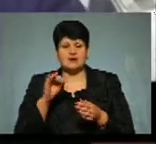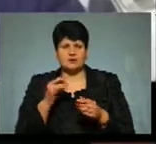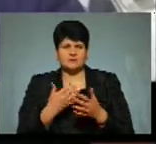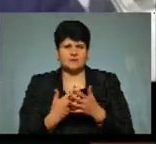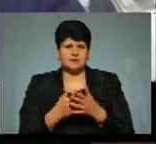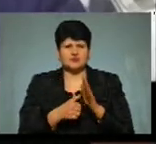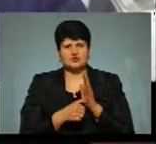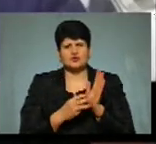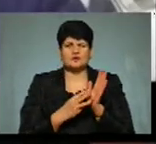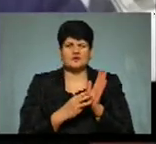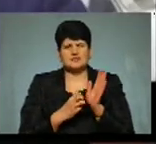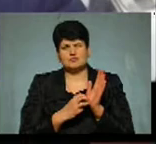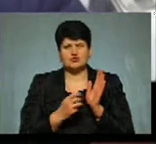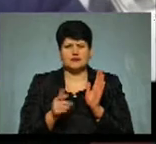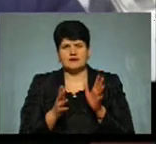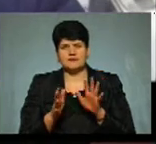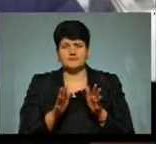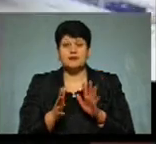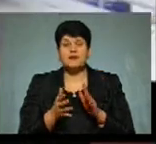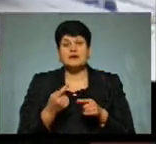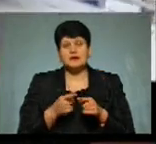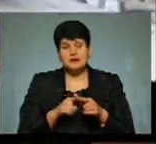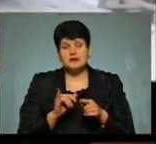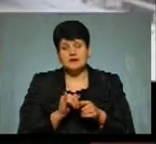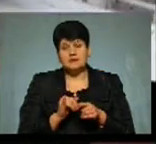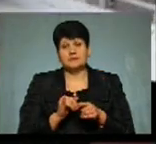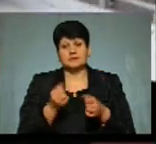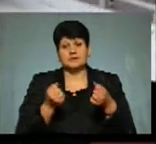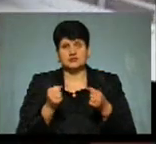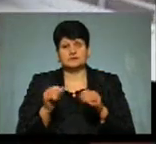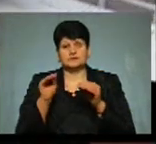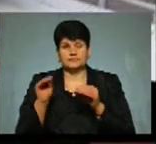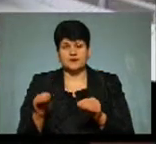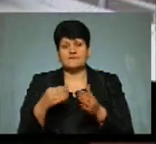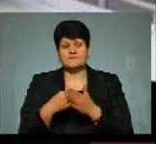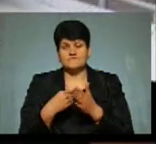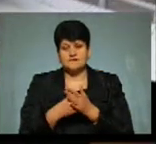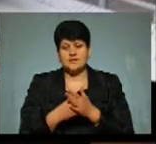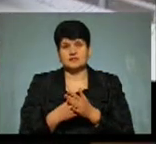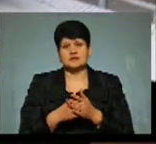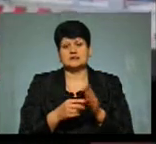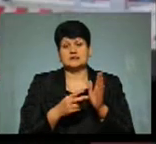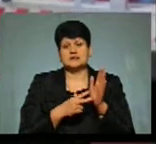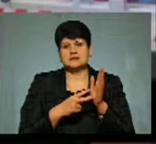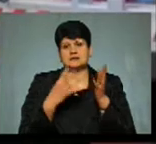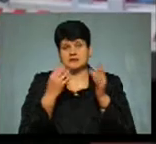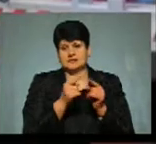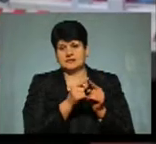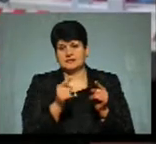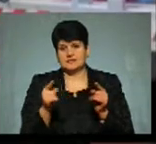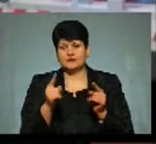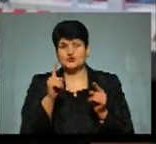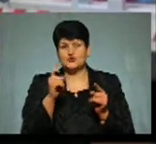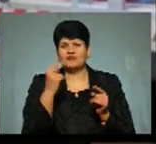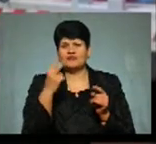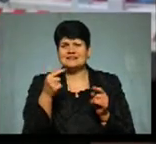приблизно 600-800 гривень, та перебування транспортного засобу на штрафмайданчику, вартість якого перші 7 днів 120 гривень на день,